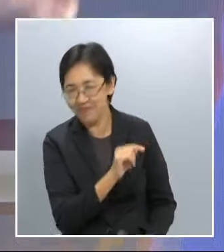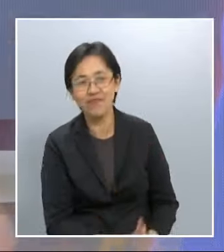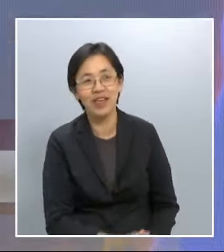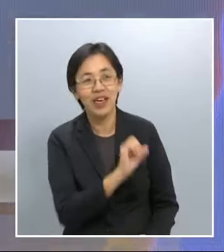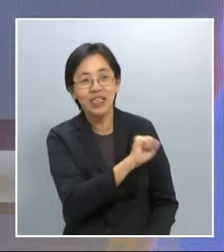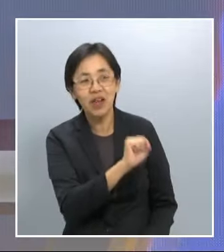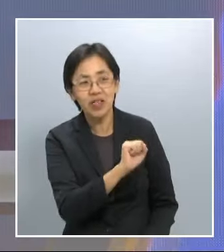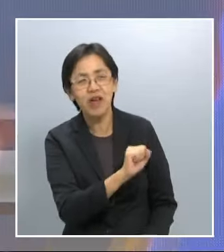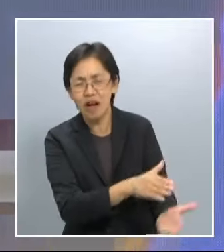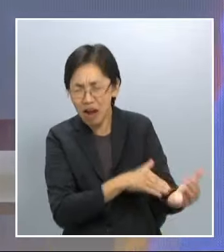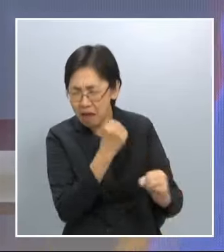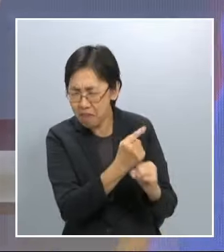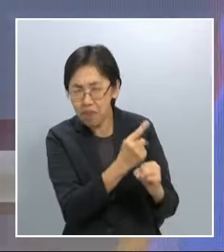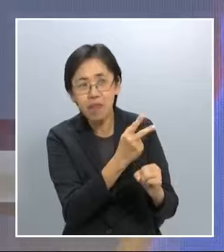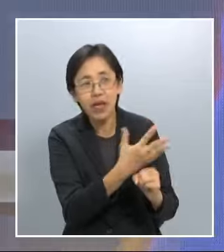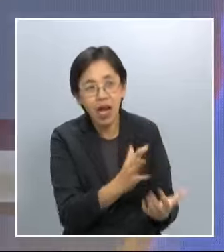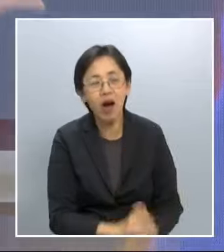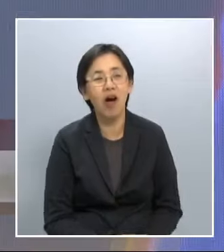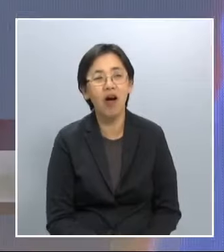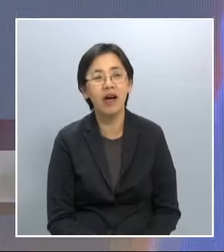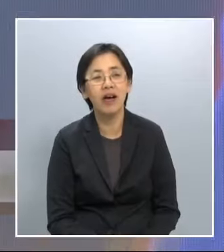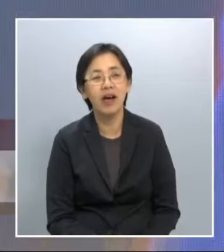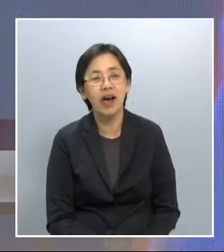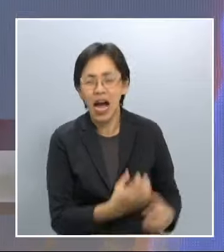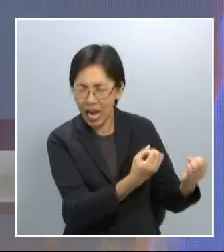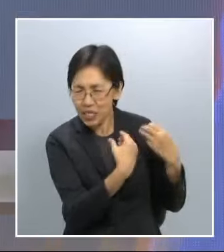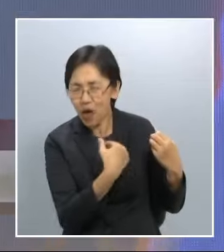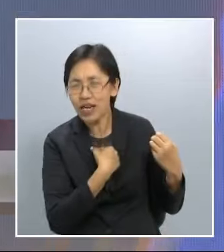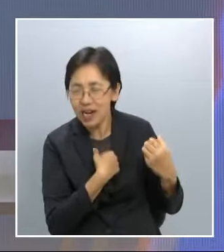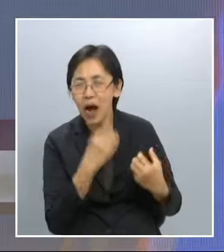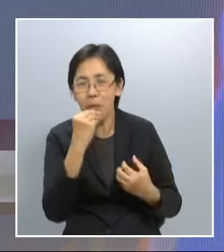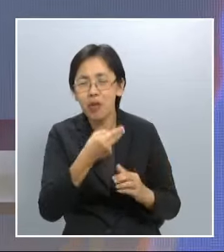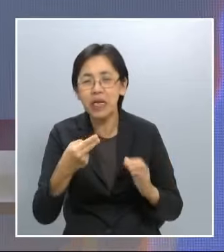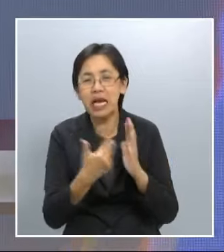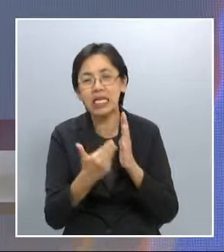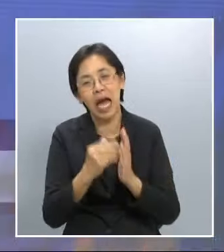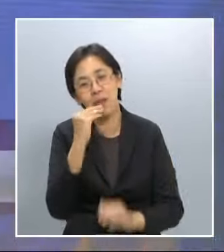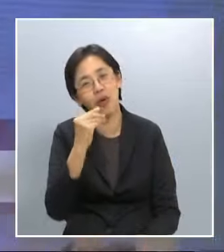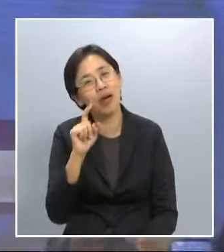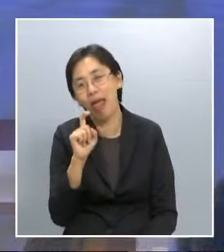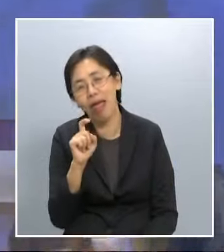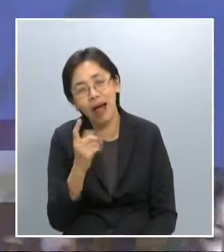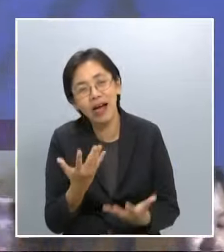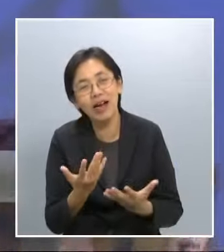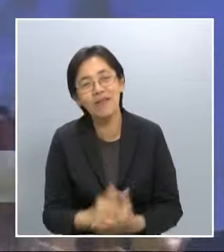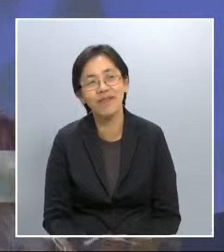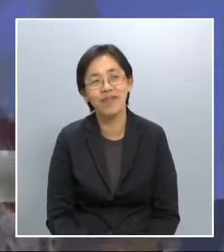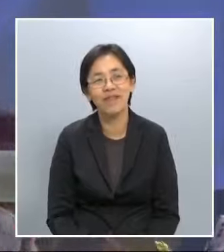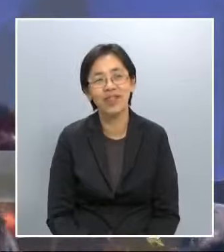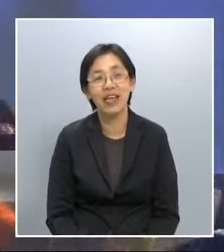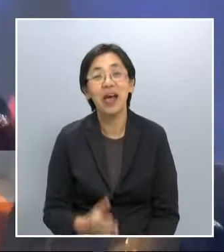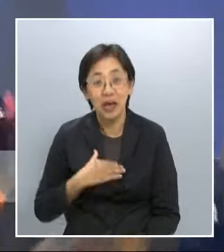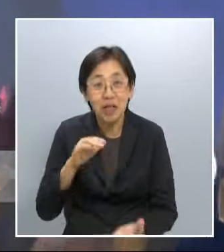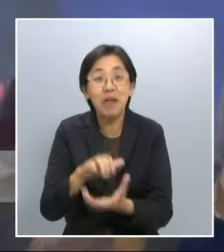มาตั้งหลายปีบอกให้สอนให้หัวหน้าว่าอีสานยังไม่ได้สักทีนึงอ๋อต้องมาเป็นเขยอุดรใ